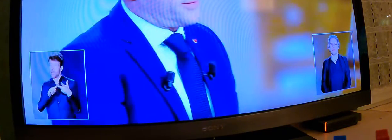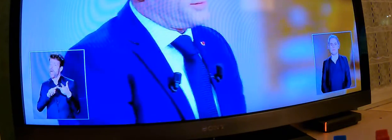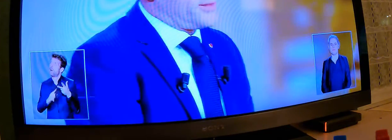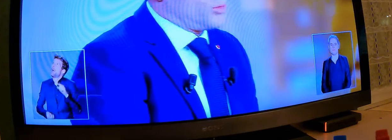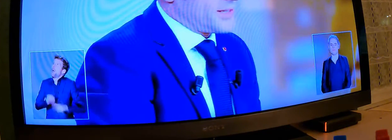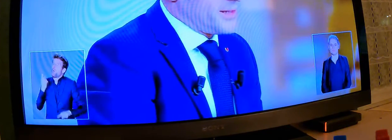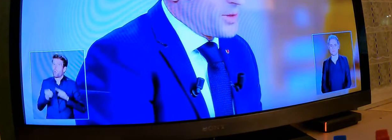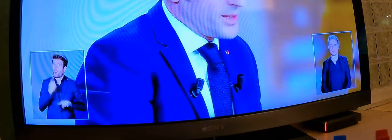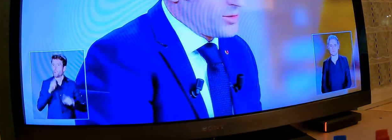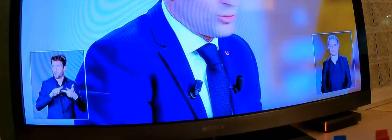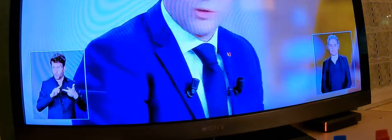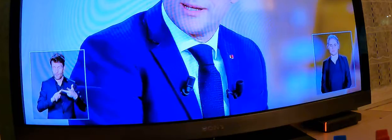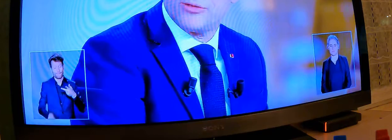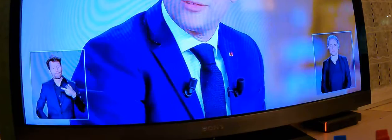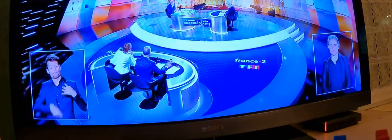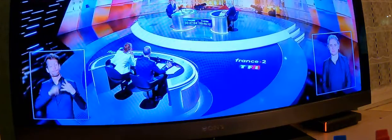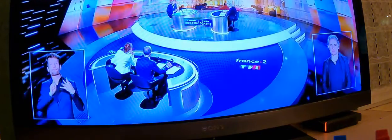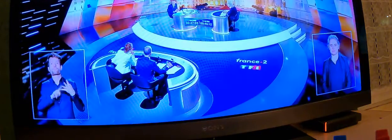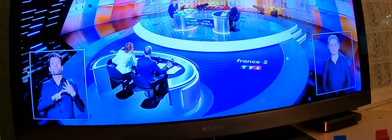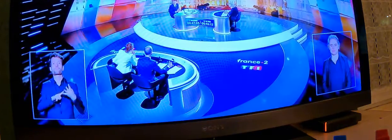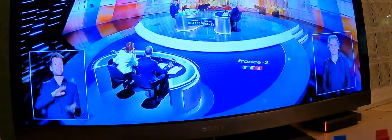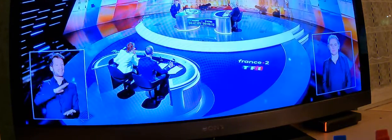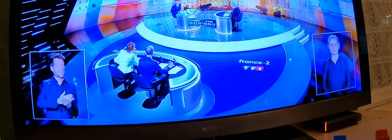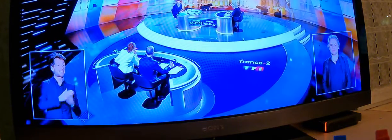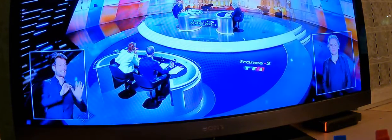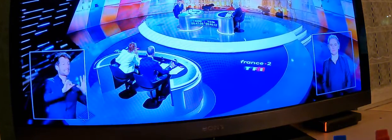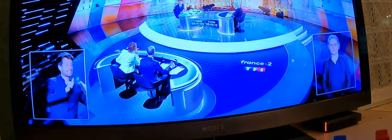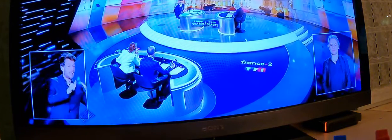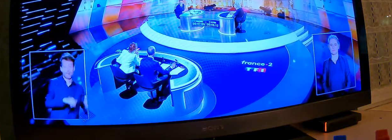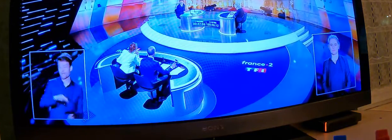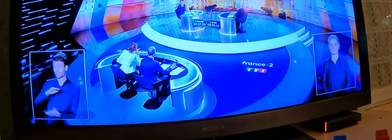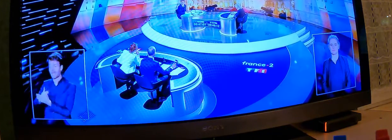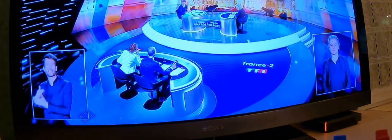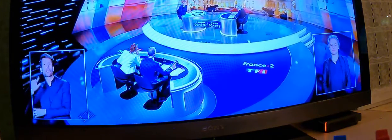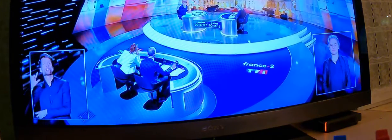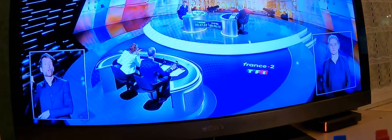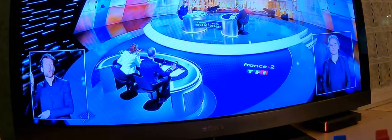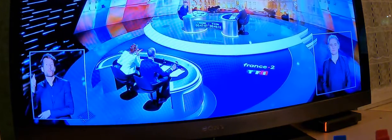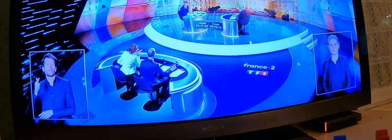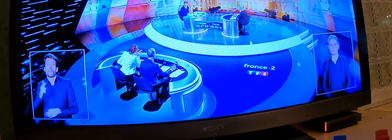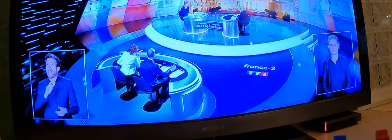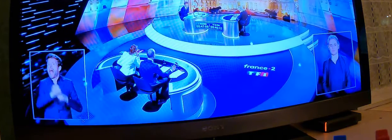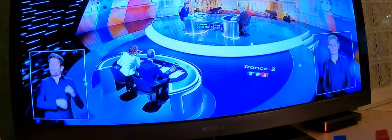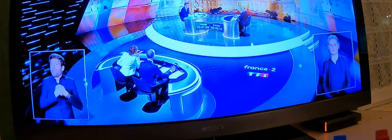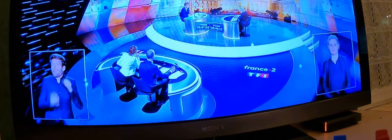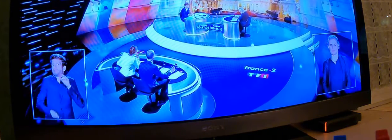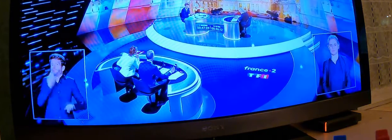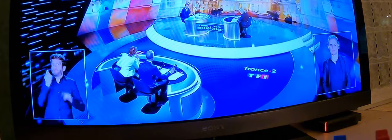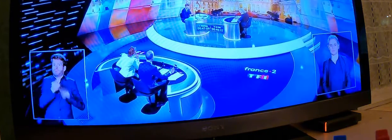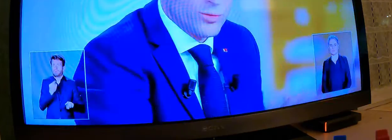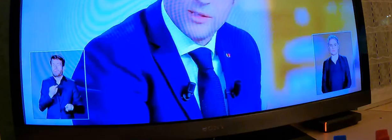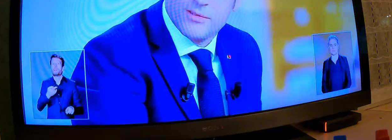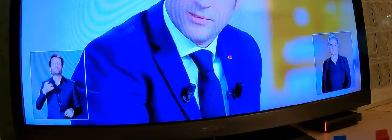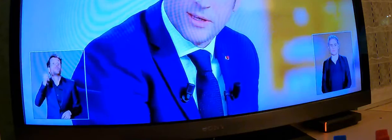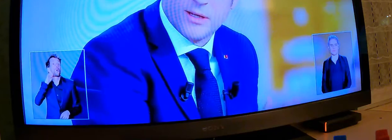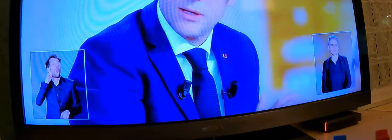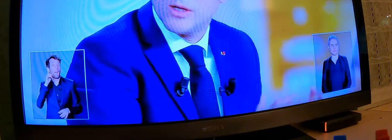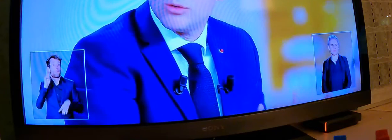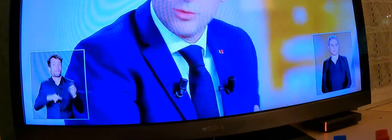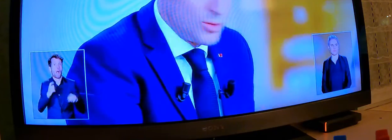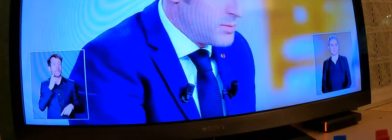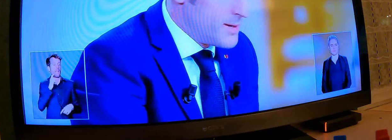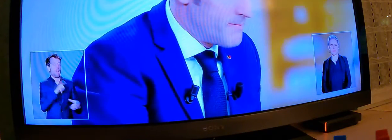Ensuite, c'est de mettre les moyens sur les classes de 6e et de 2e, qui sont les classes charnières, où les décrochages se font. Là aussi, en permettant, partout où c'est